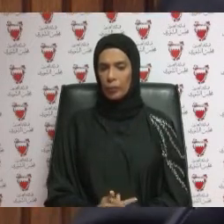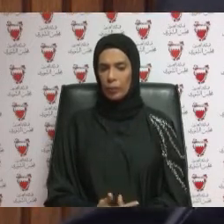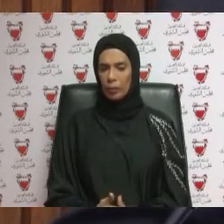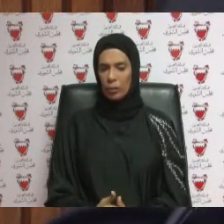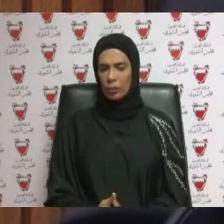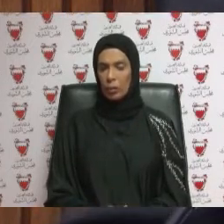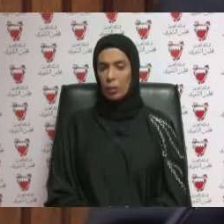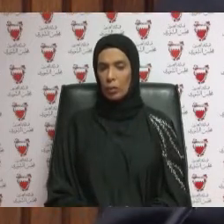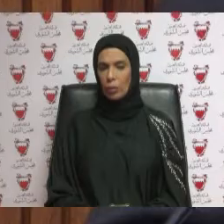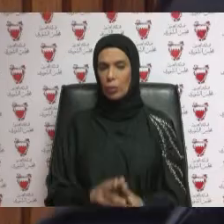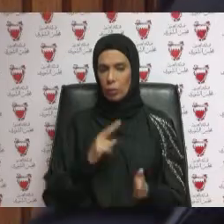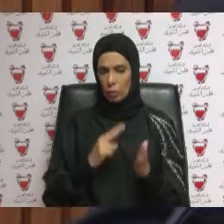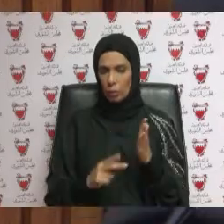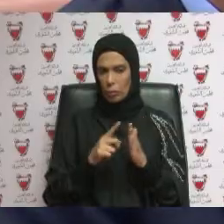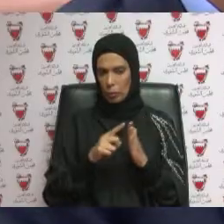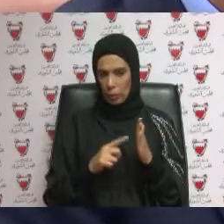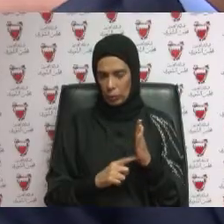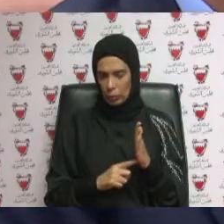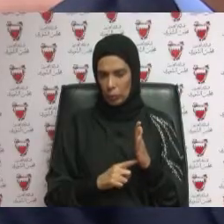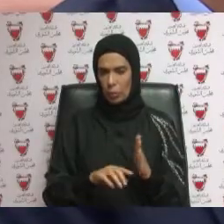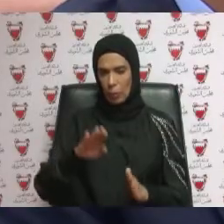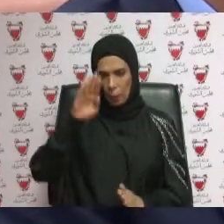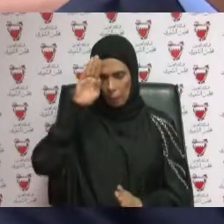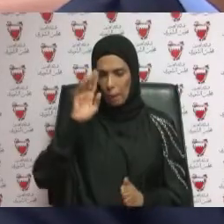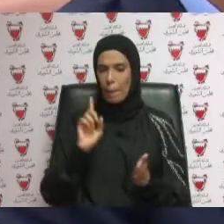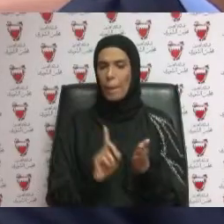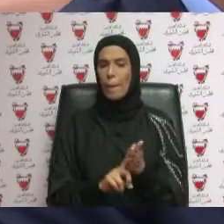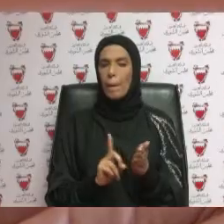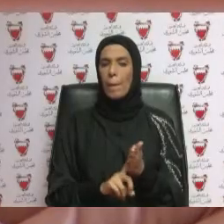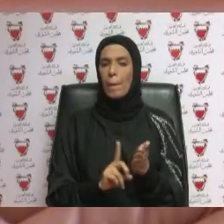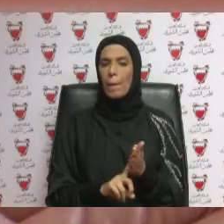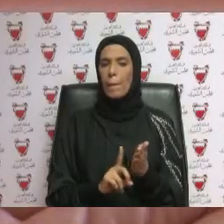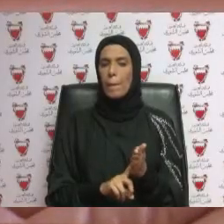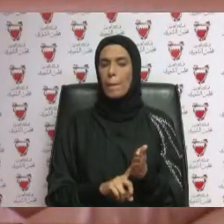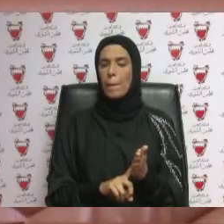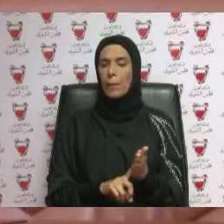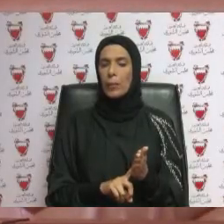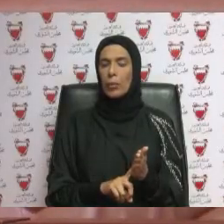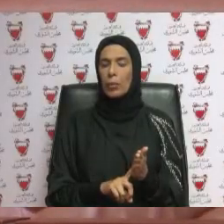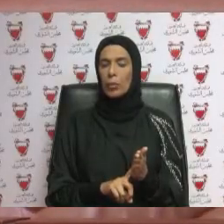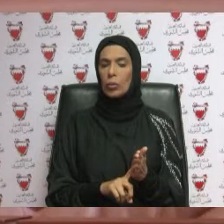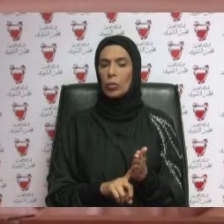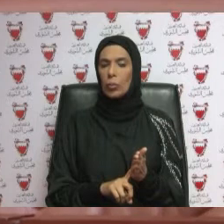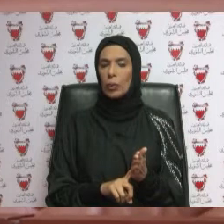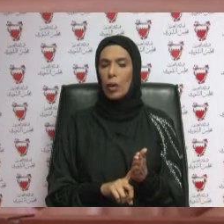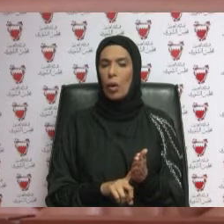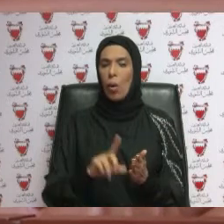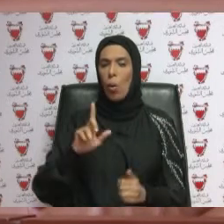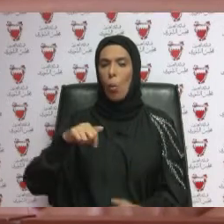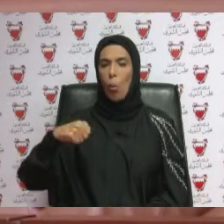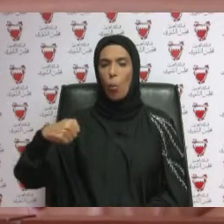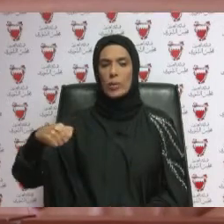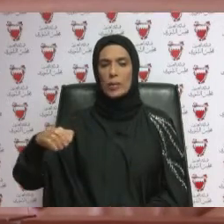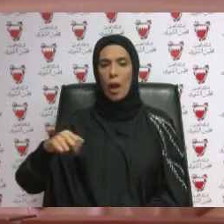طبعا عندما يصدر القانون من جلالة الملك يصبح ملزم لكل الأطراف المخاطبة به سواء كان الجهة الحكومية أو غيرها من